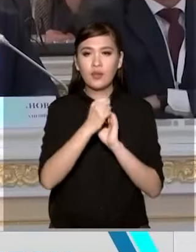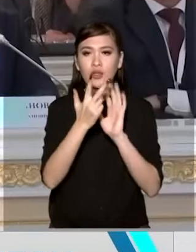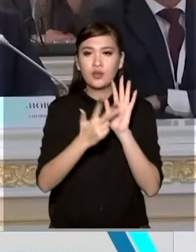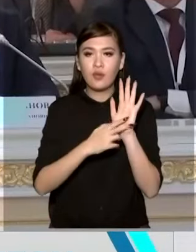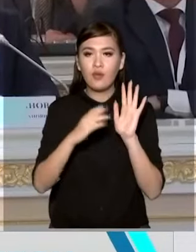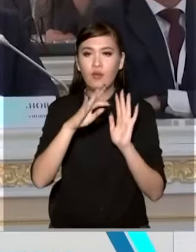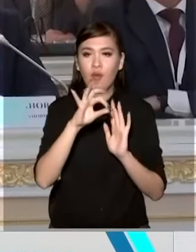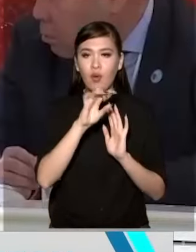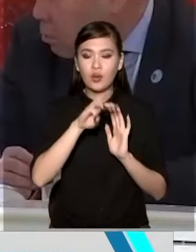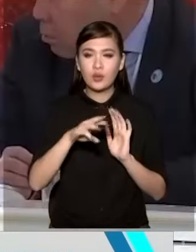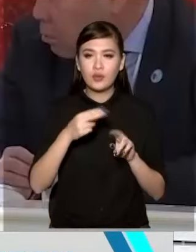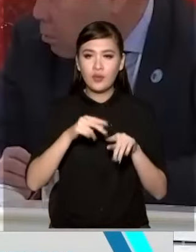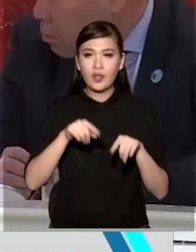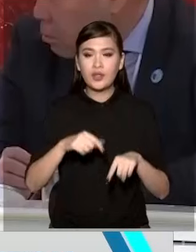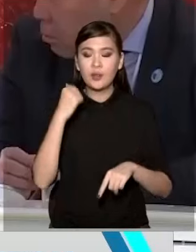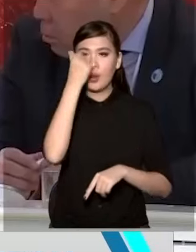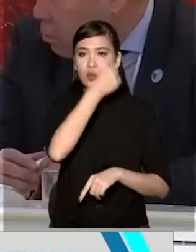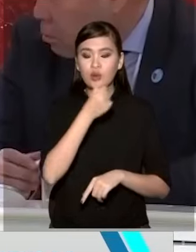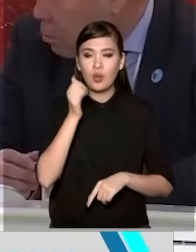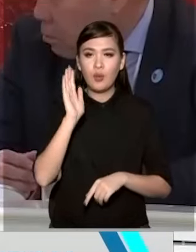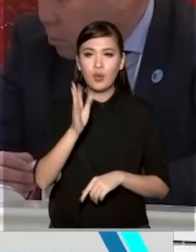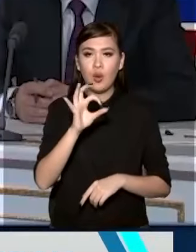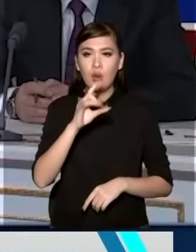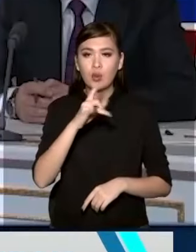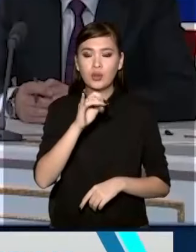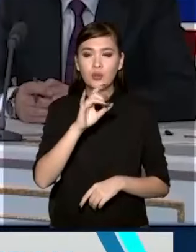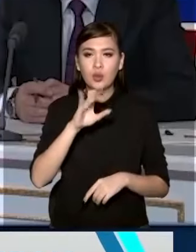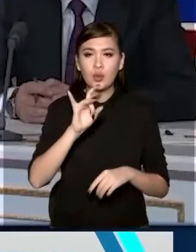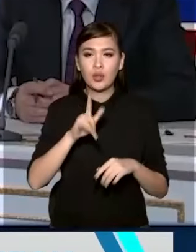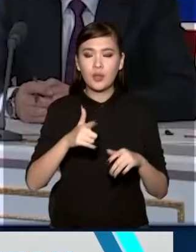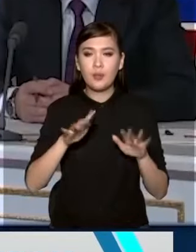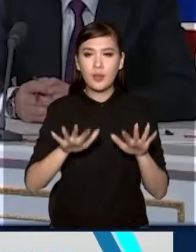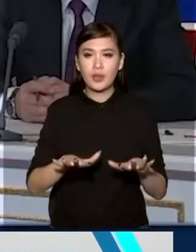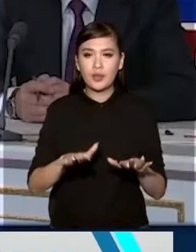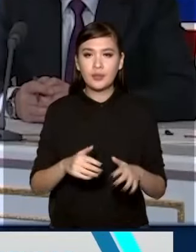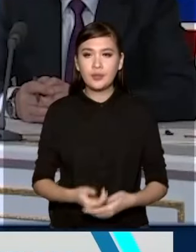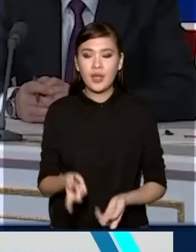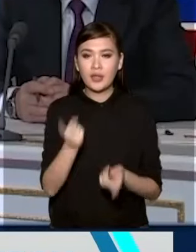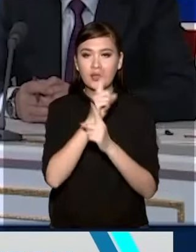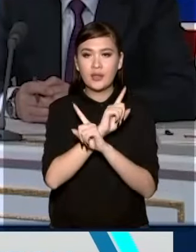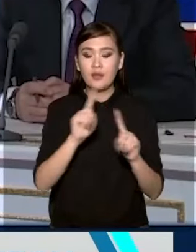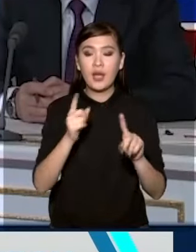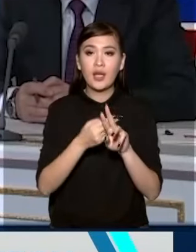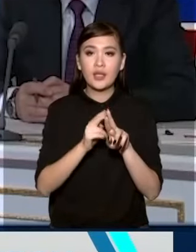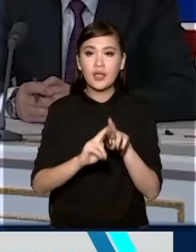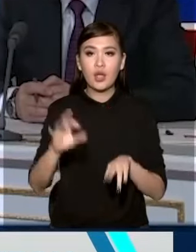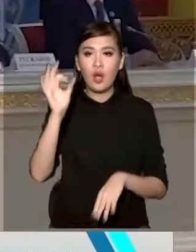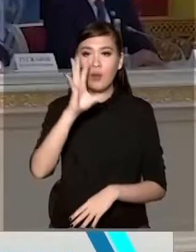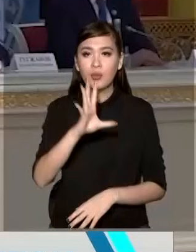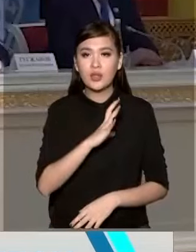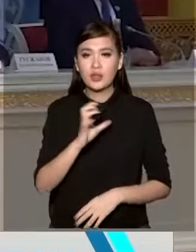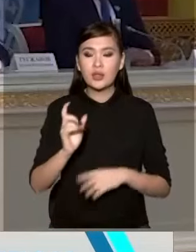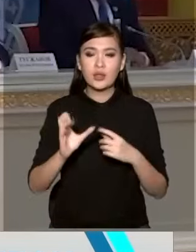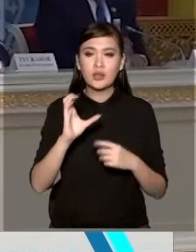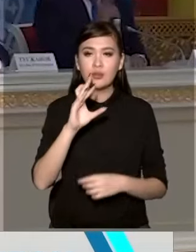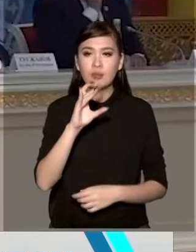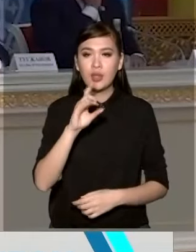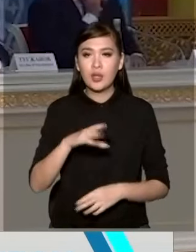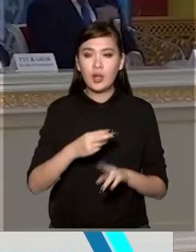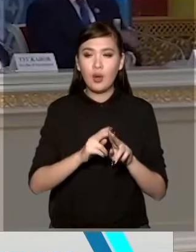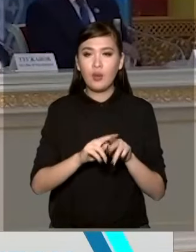форума, который в этом году проходит в Оренбурге. Для формирования современной и эффективной инфраструктуры сбыта